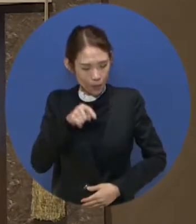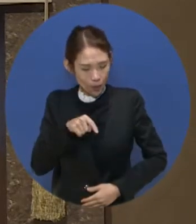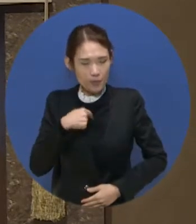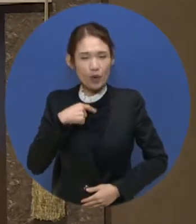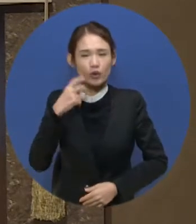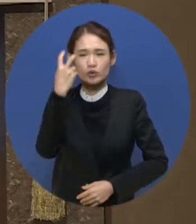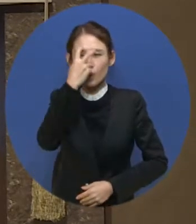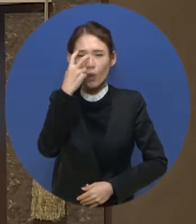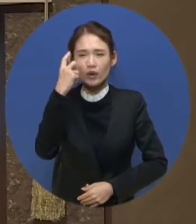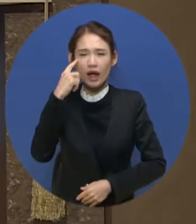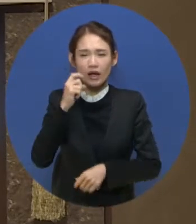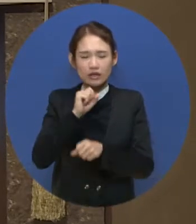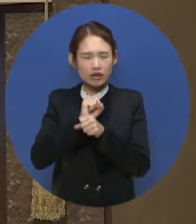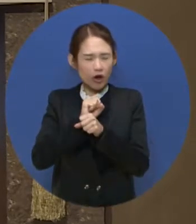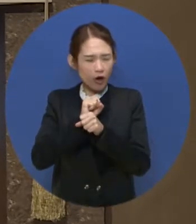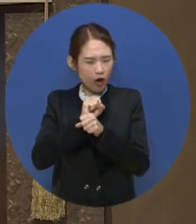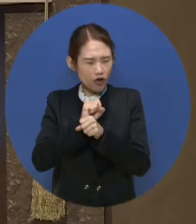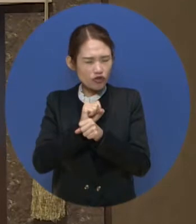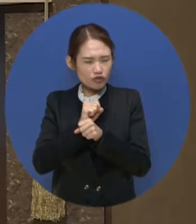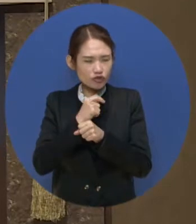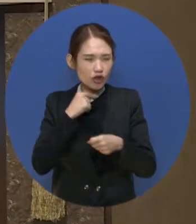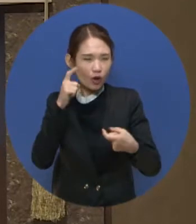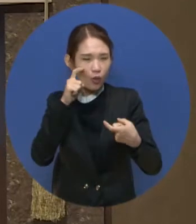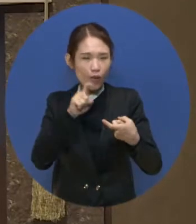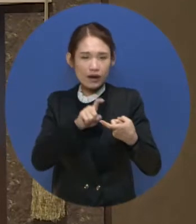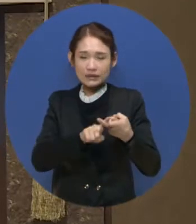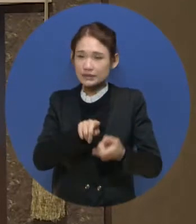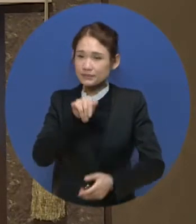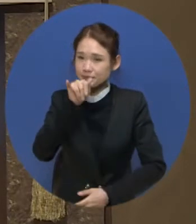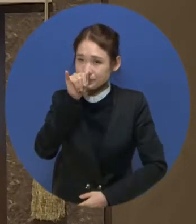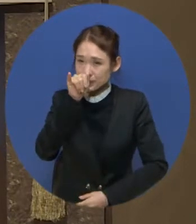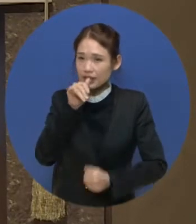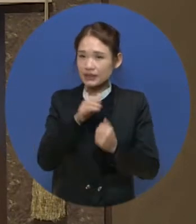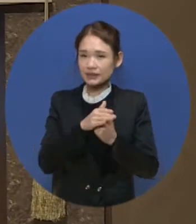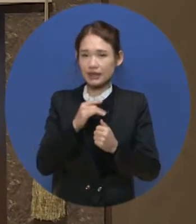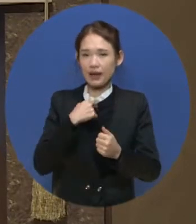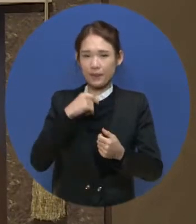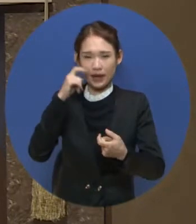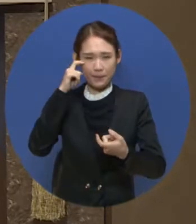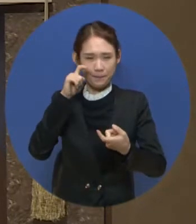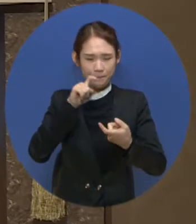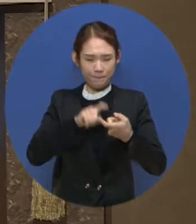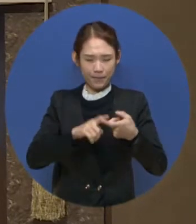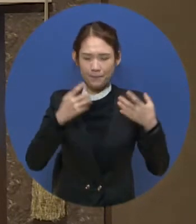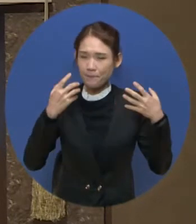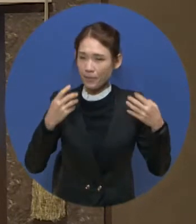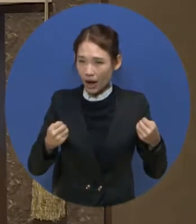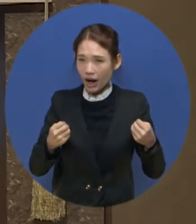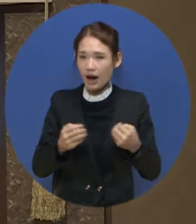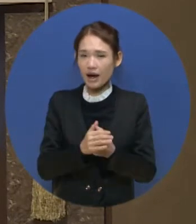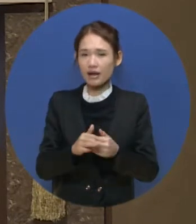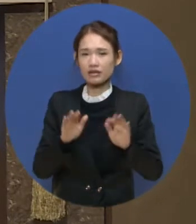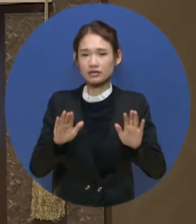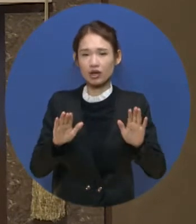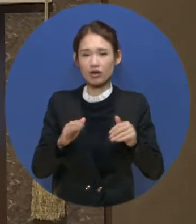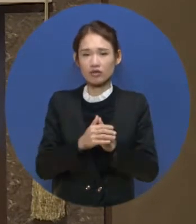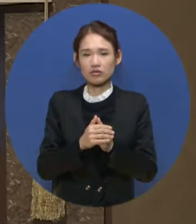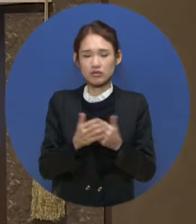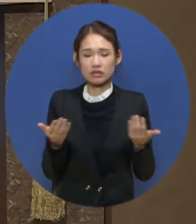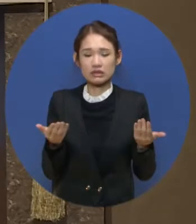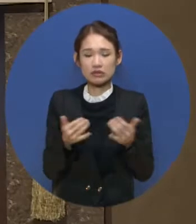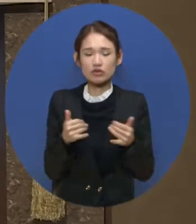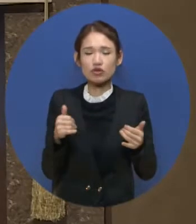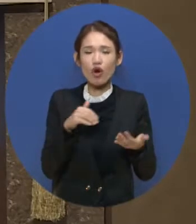조사 연구에 그런 데도 관심을 가져서 그런 쪽도 저희가 좀 많이 하고 있습니다. 현재 스텝은